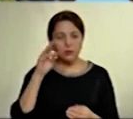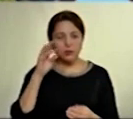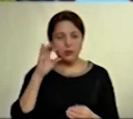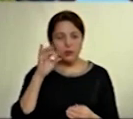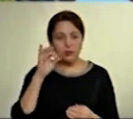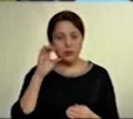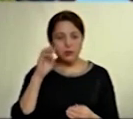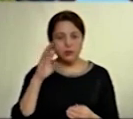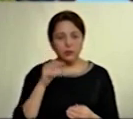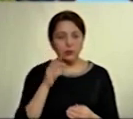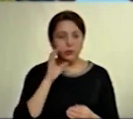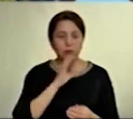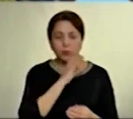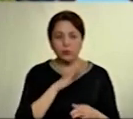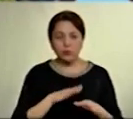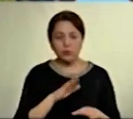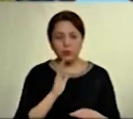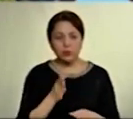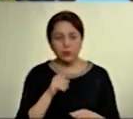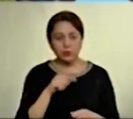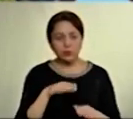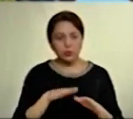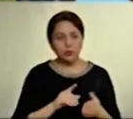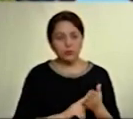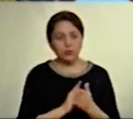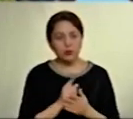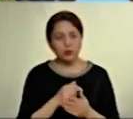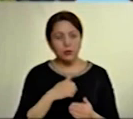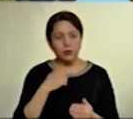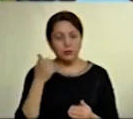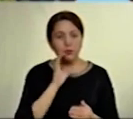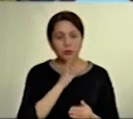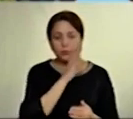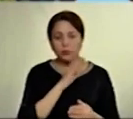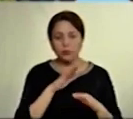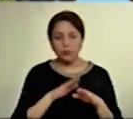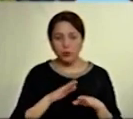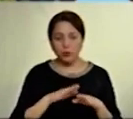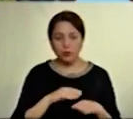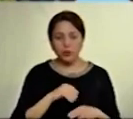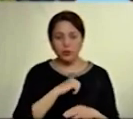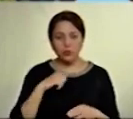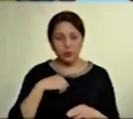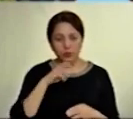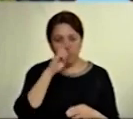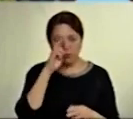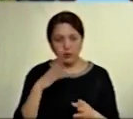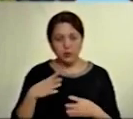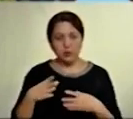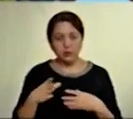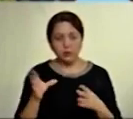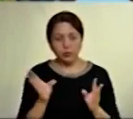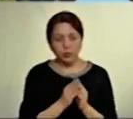Va tobora ana shu hududdan boshlab, dastlab shimoliy hududlarni o'z davlatiga qo'shib olgan bo'lsa,